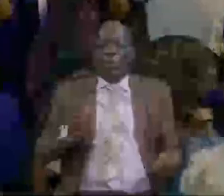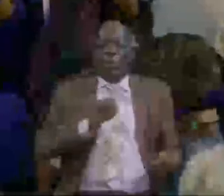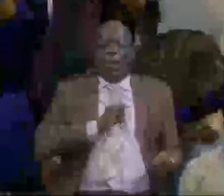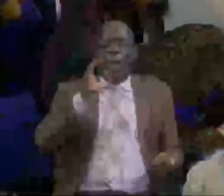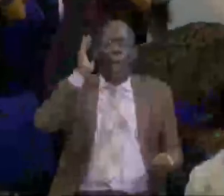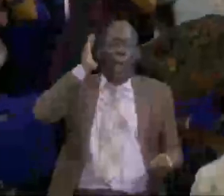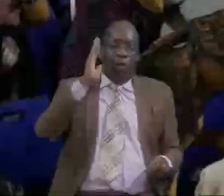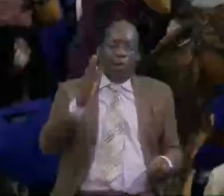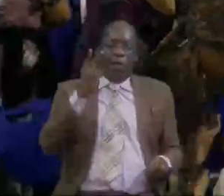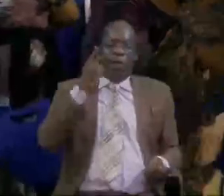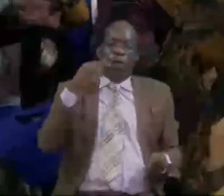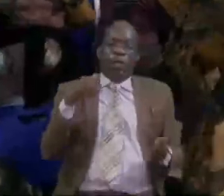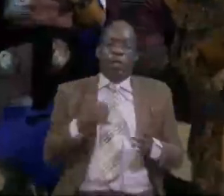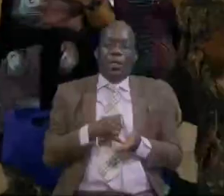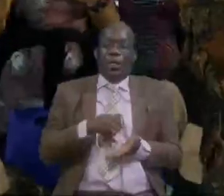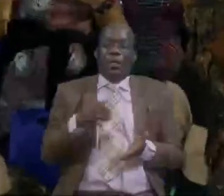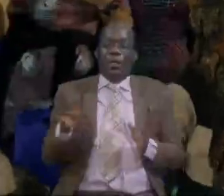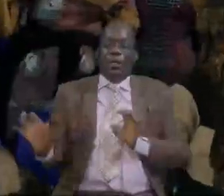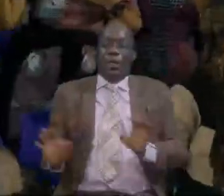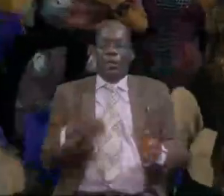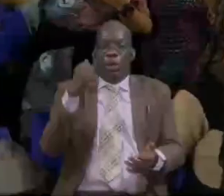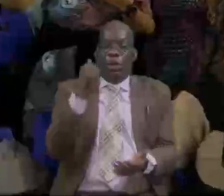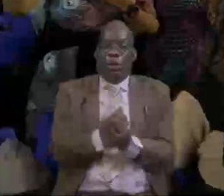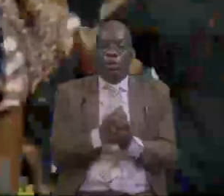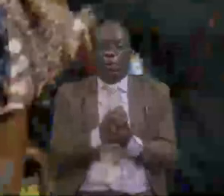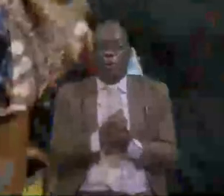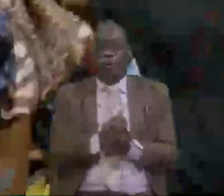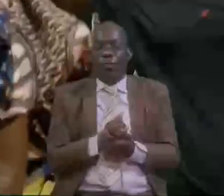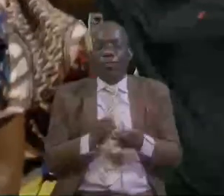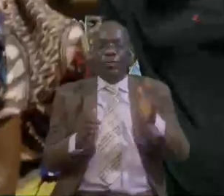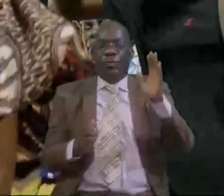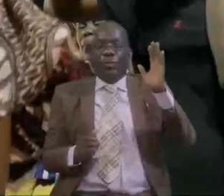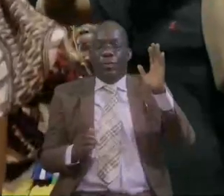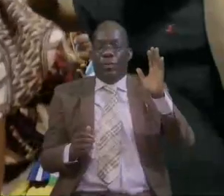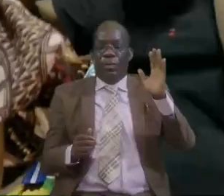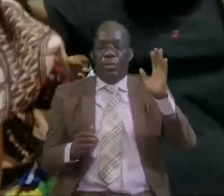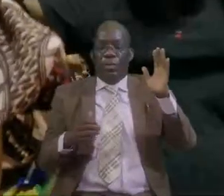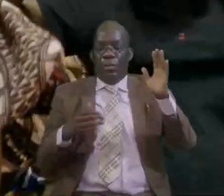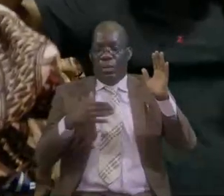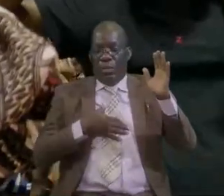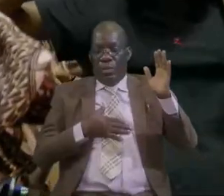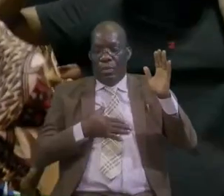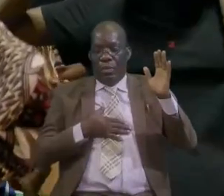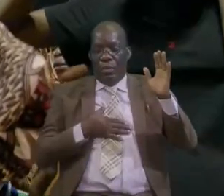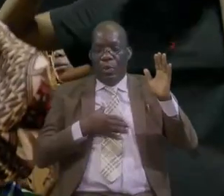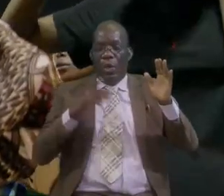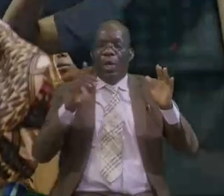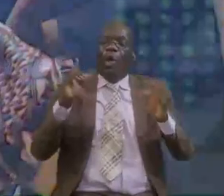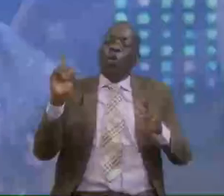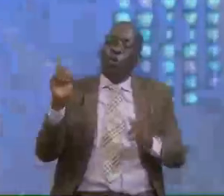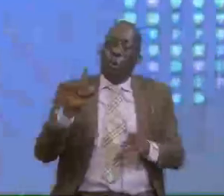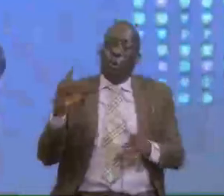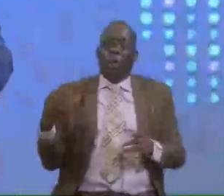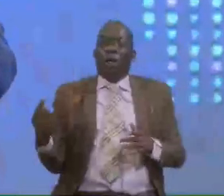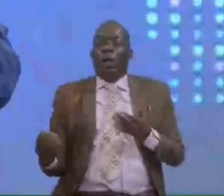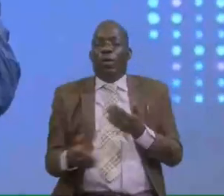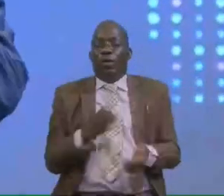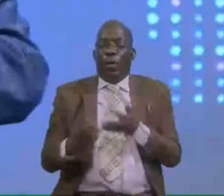je le verrai accompli. Lève cette main et mets l'autre main là où tu as le